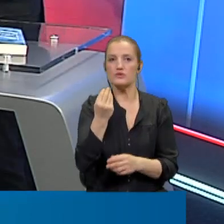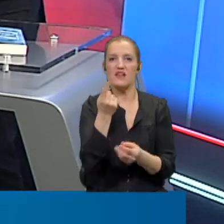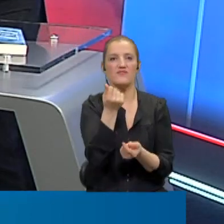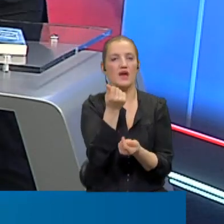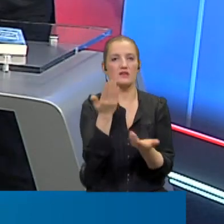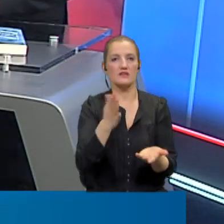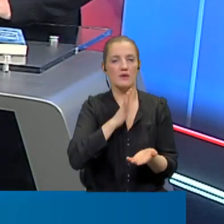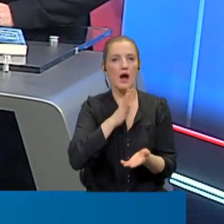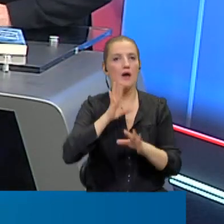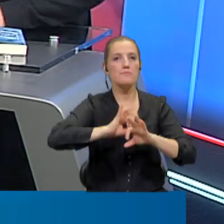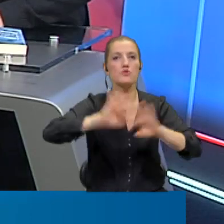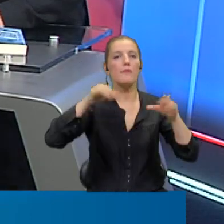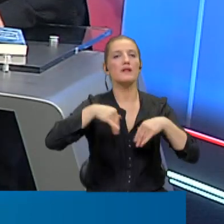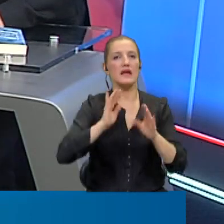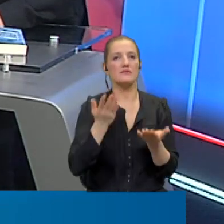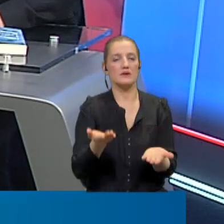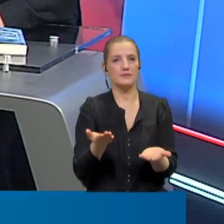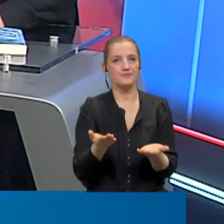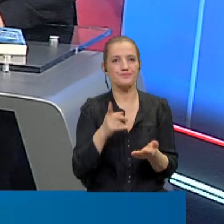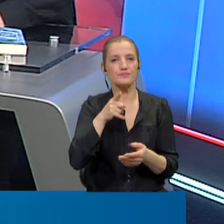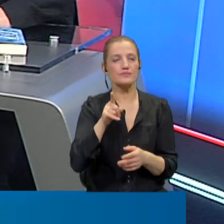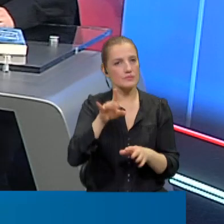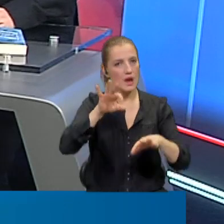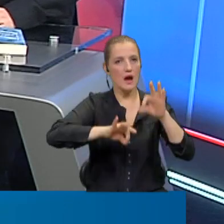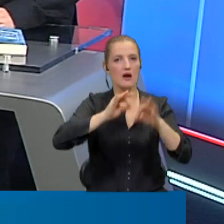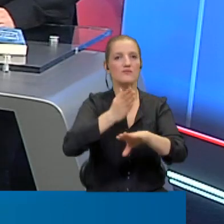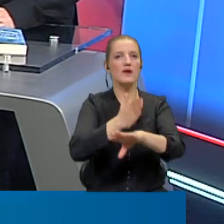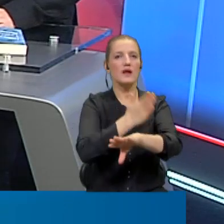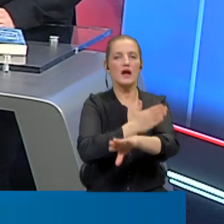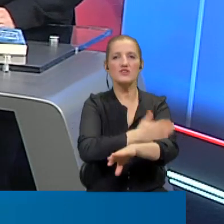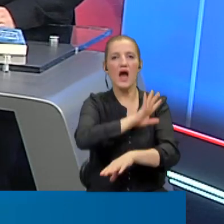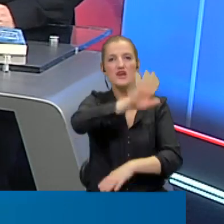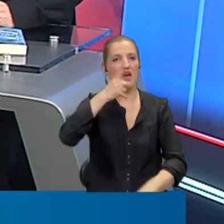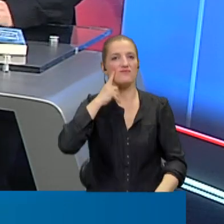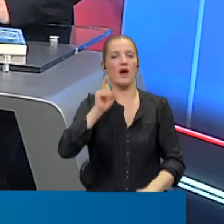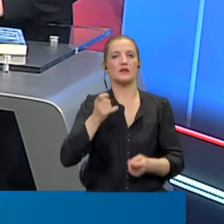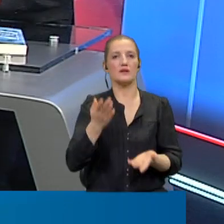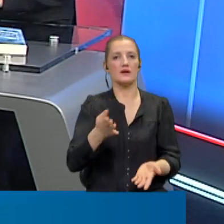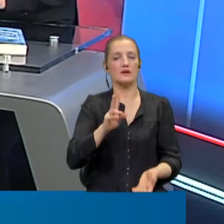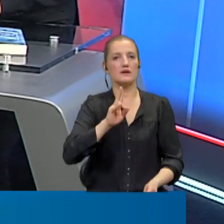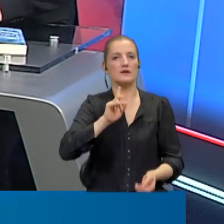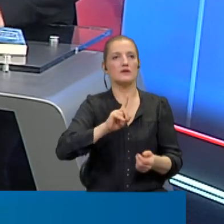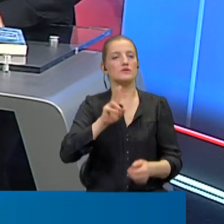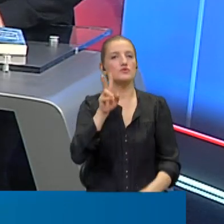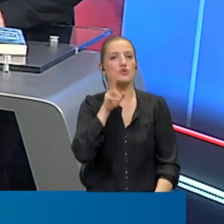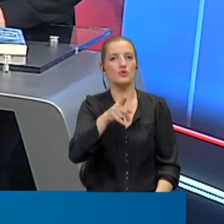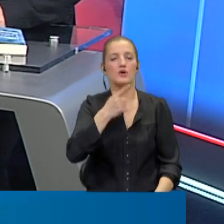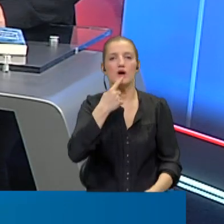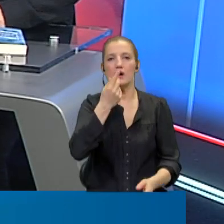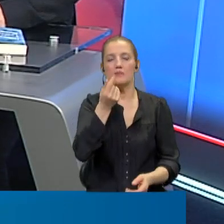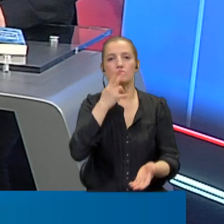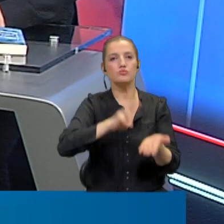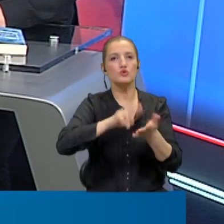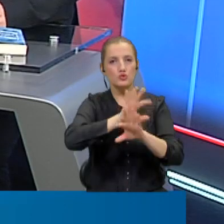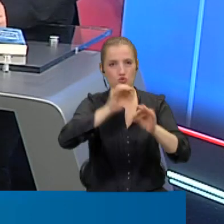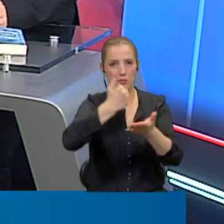var mükemmel değil yani Bu Keskin vatandaşı her şeyi ne kadar farkından sonuncusunu Ben çok sevdim yani tuzsuz